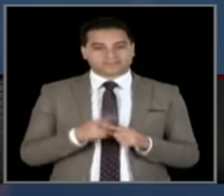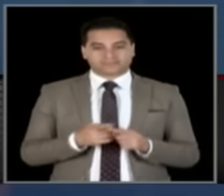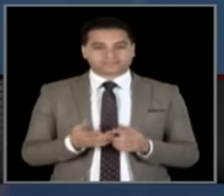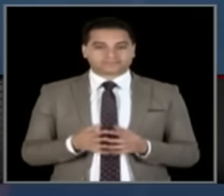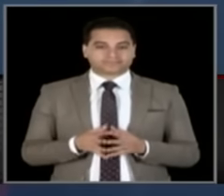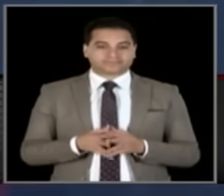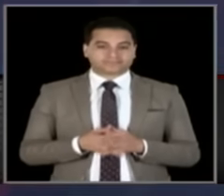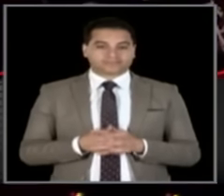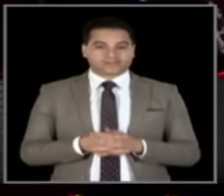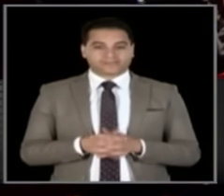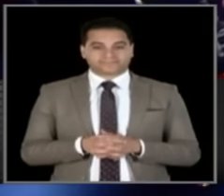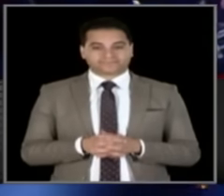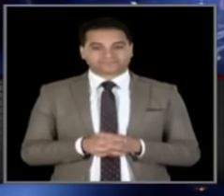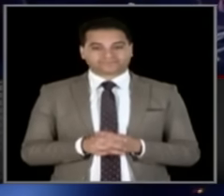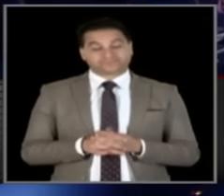خاطئة.